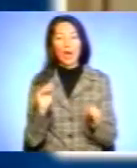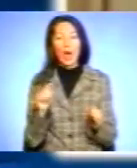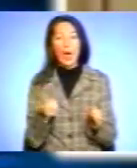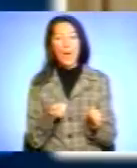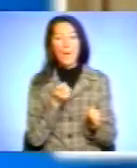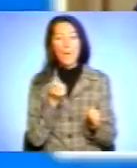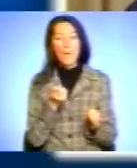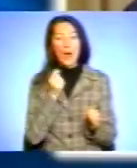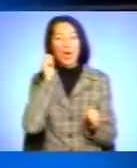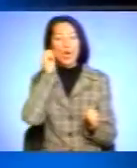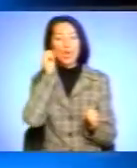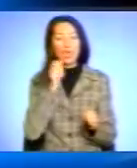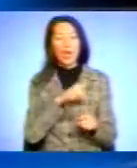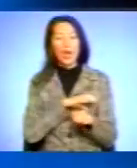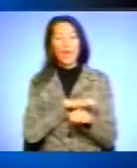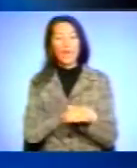фашизму.